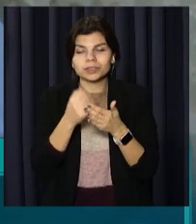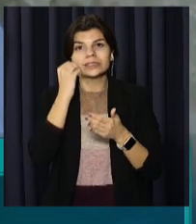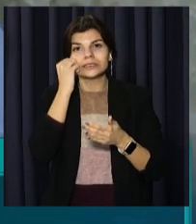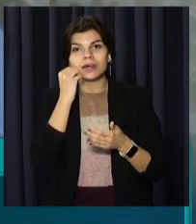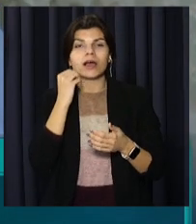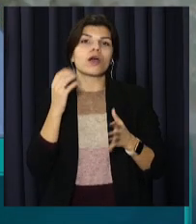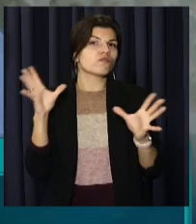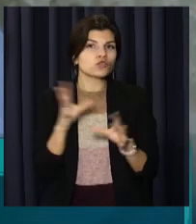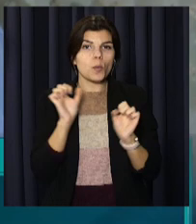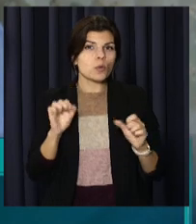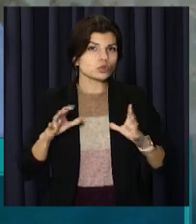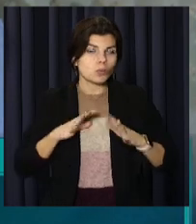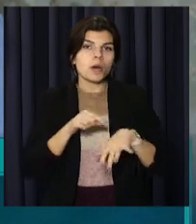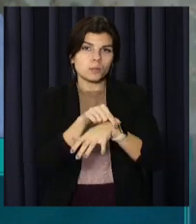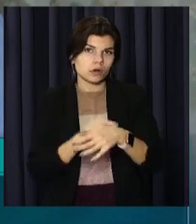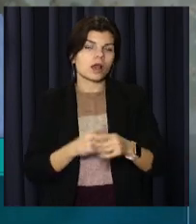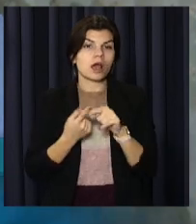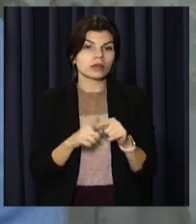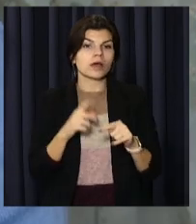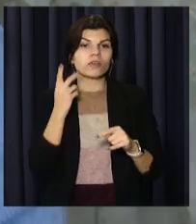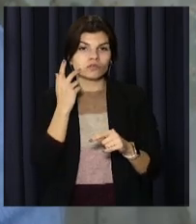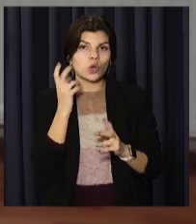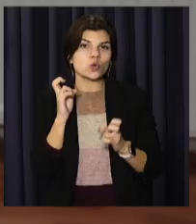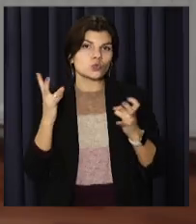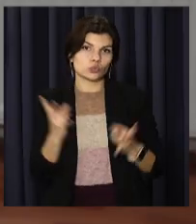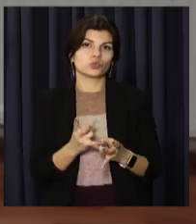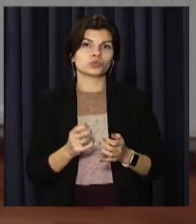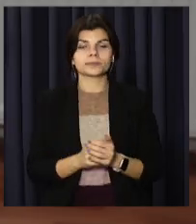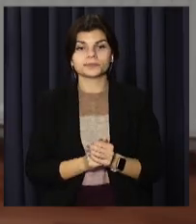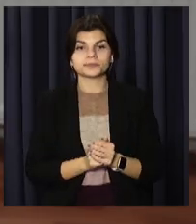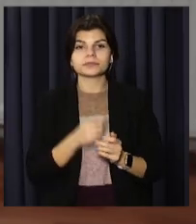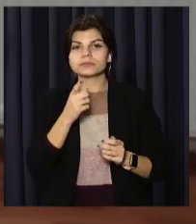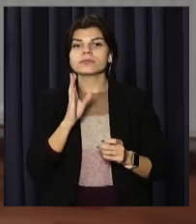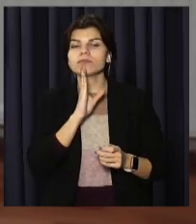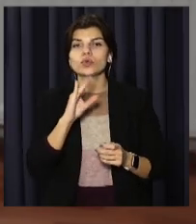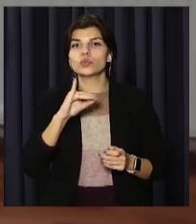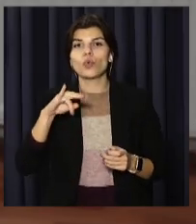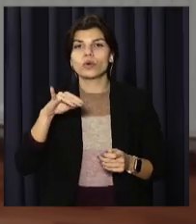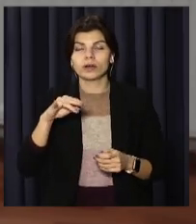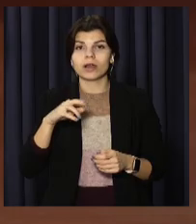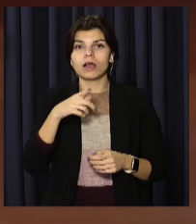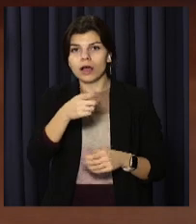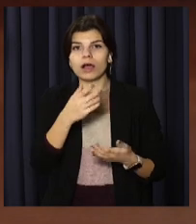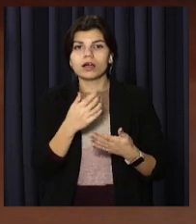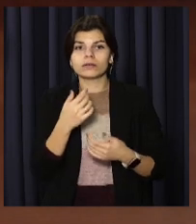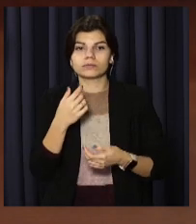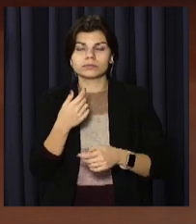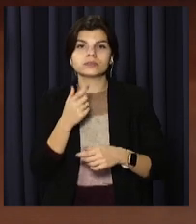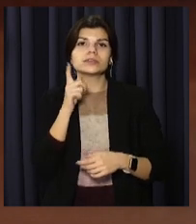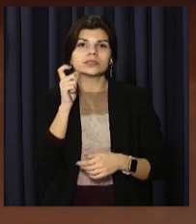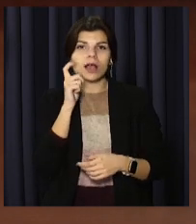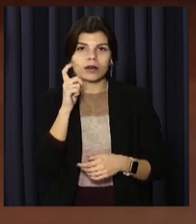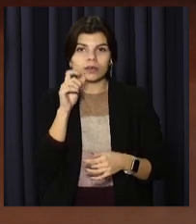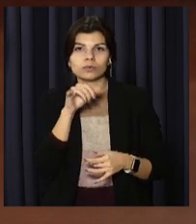може бути, так що браслет завжди – це потрібна річ. Пані Юлія Вікторівна інсулінозалежна. Жінка каже, завдяки